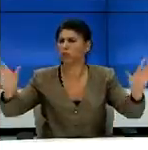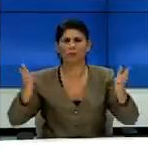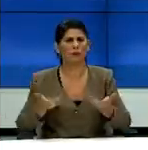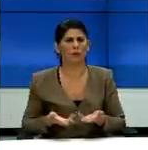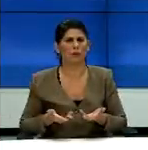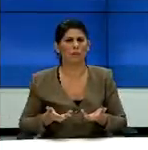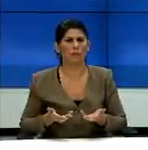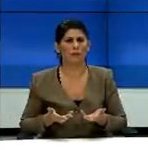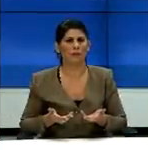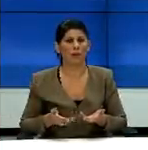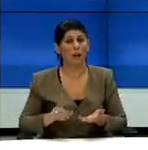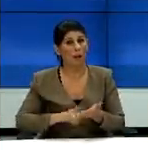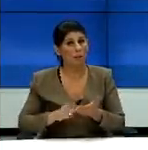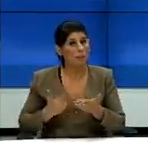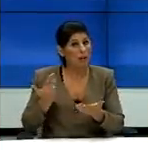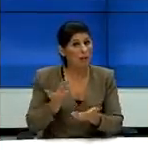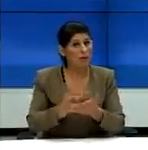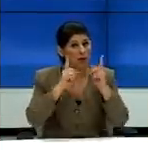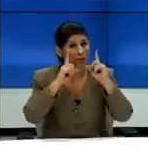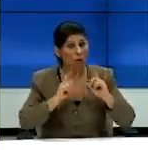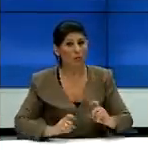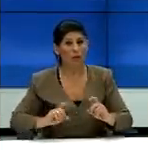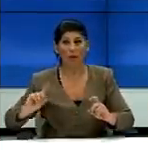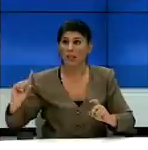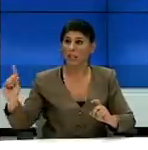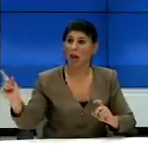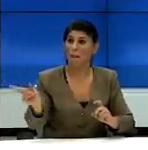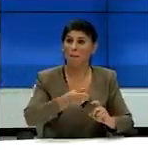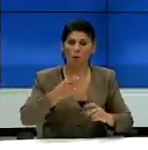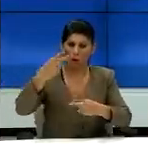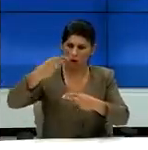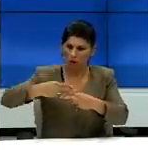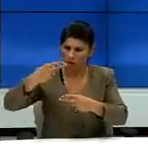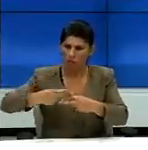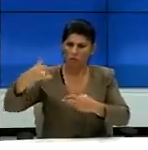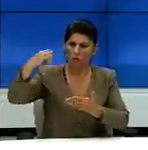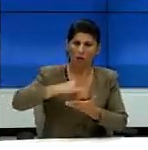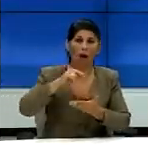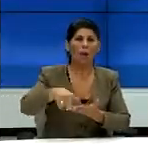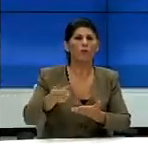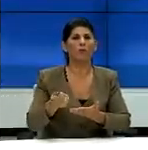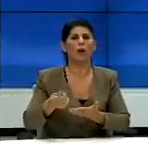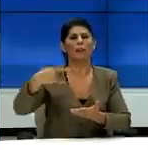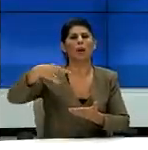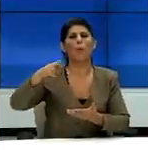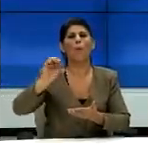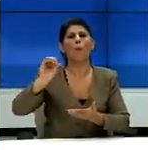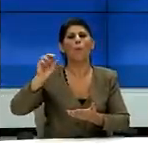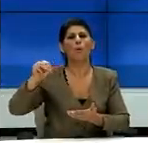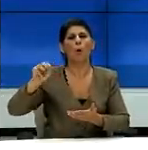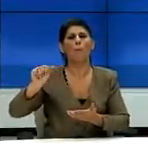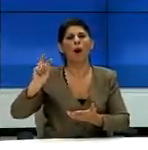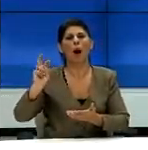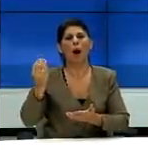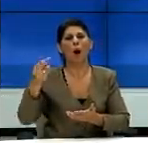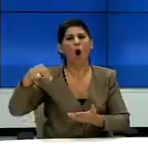να ζητήσετε υποχρεωτικά και από όλες τις πύλες εισόδου. Αυτό που κάνατε τελικά στον Προμαχώνα. Και το κάνατε όταν